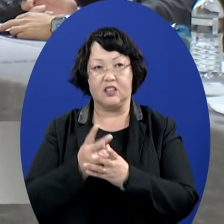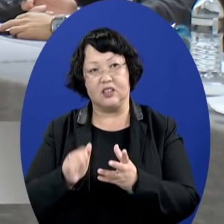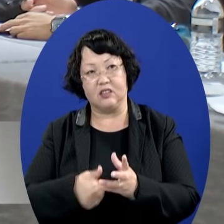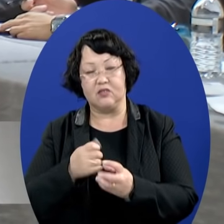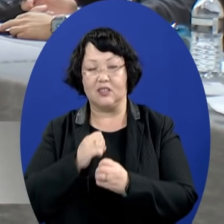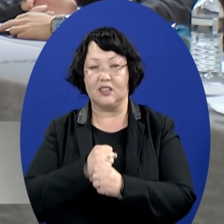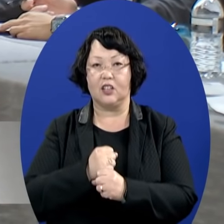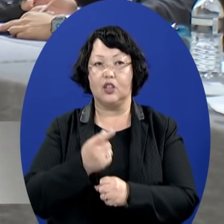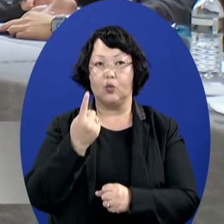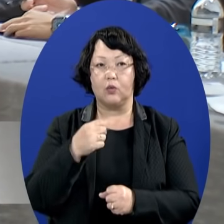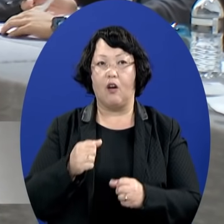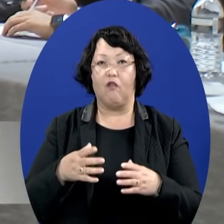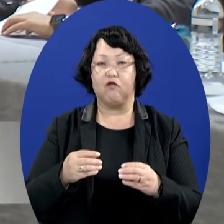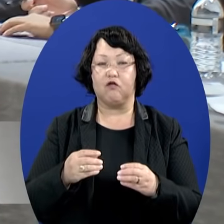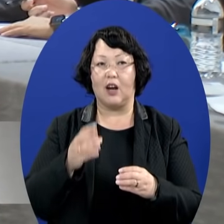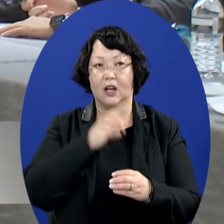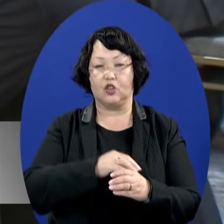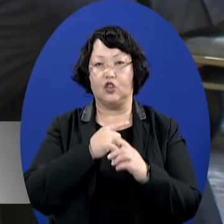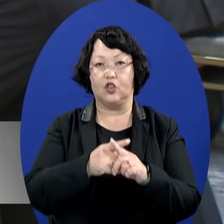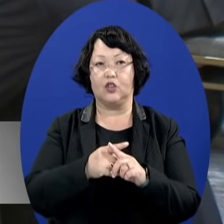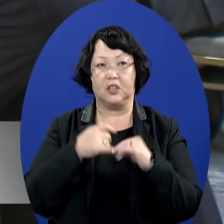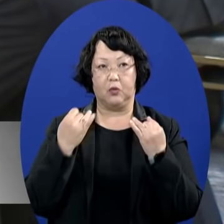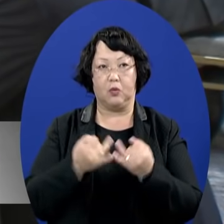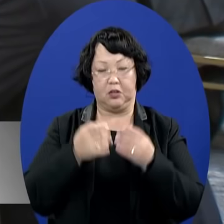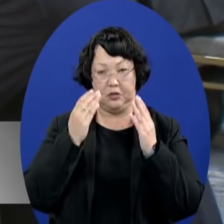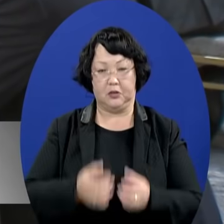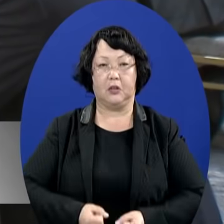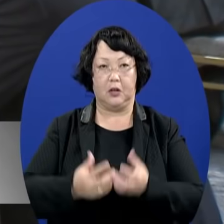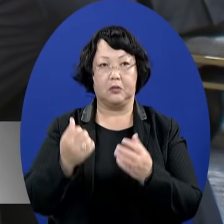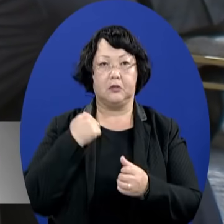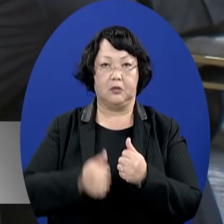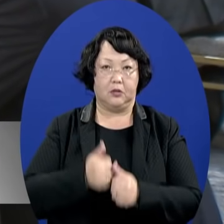нэг удаагийн ховонцор ашиглахыг хориглох шийдвэрийг парламентараа гаргуулж чаджээ.